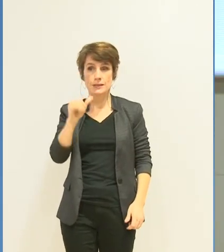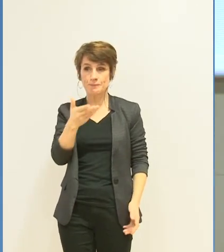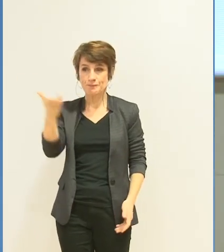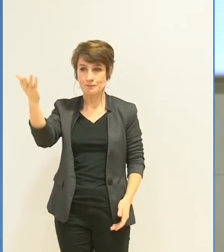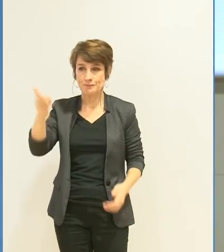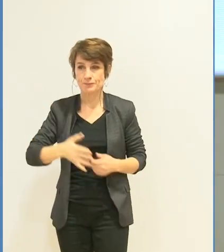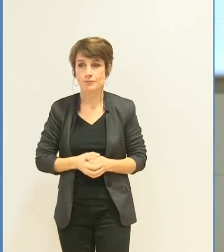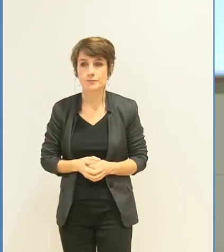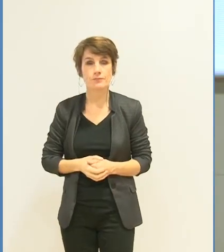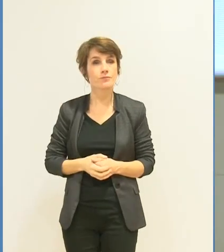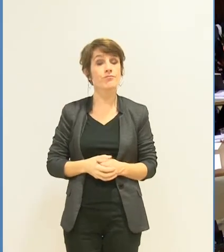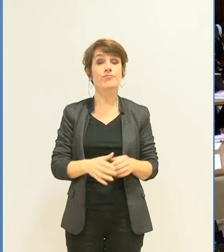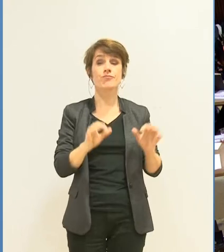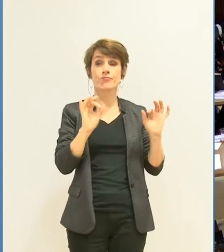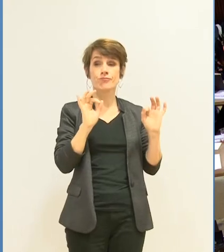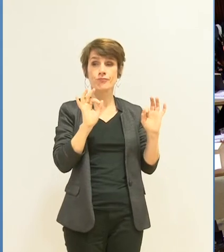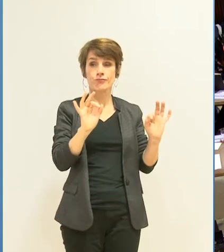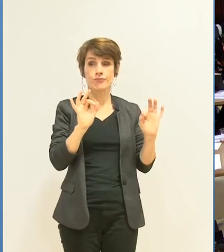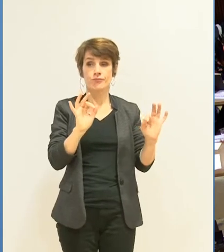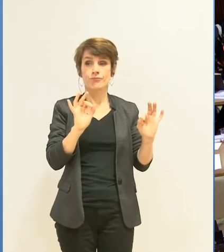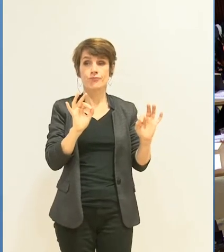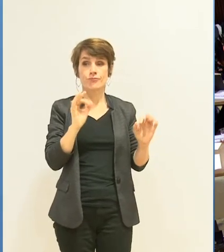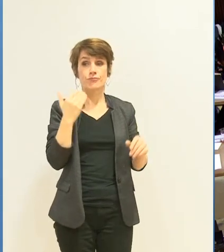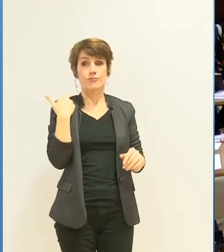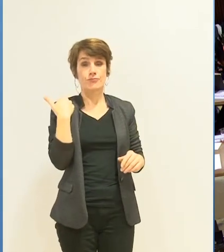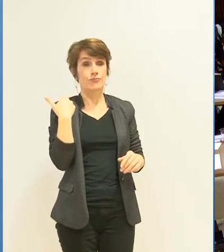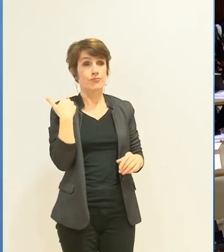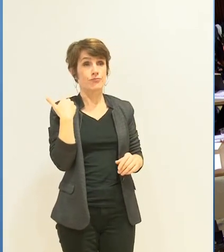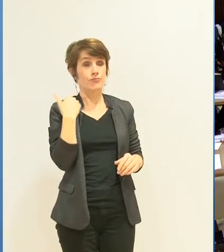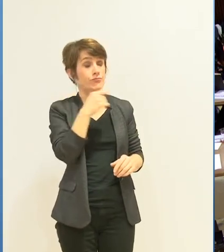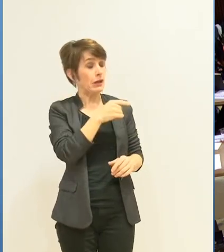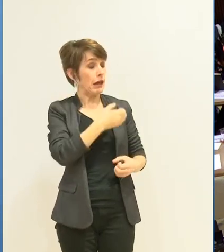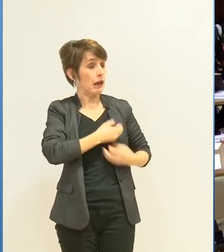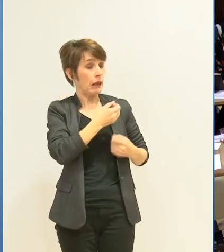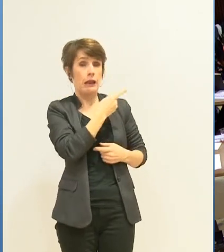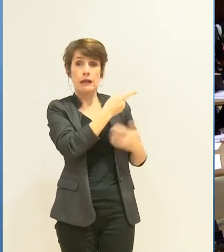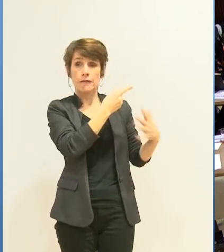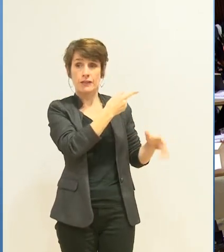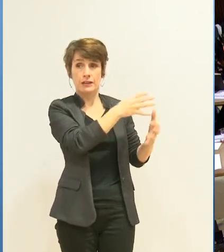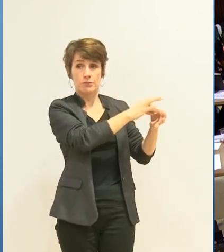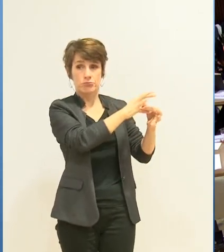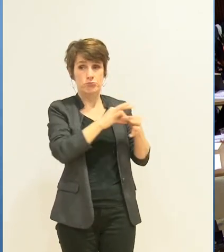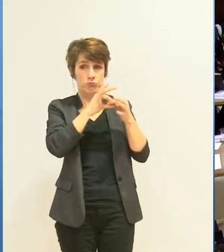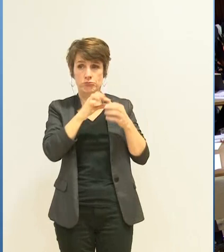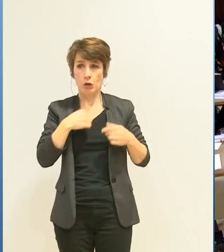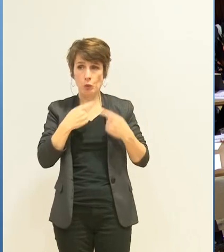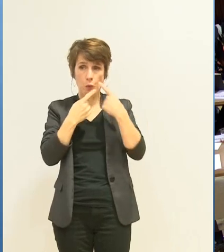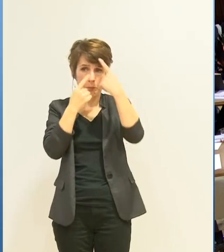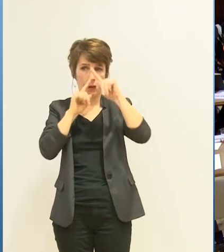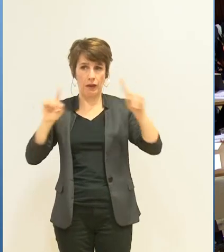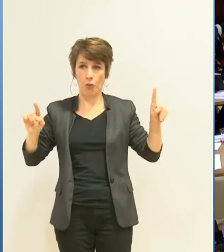vient d'être révoqué partageons pas du tout l'analyse de monsieur braille